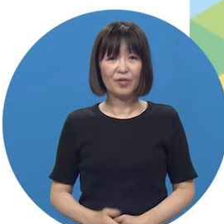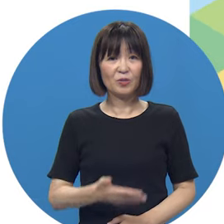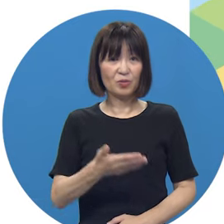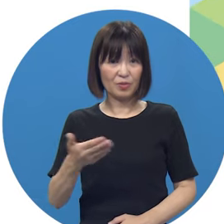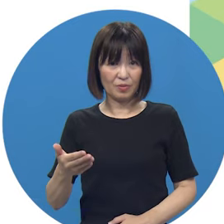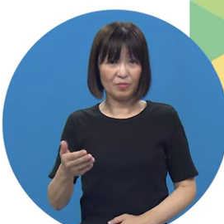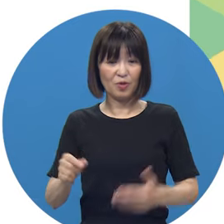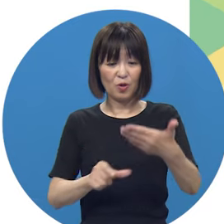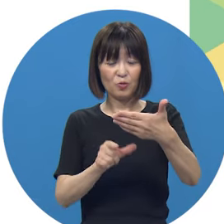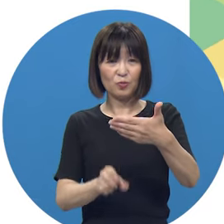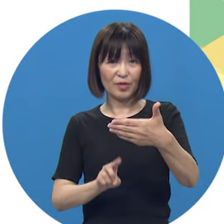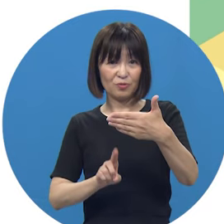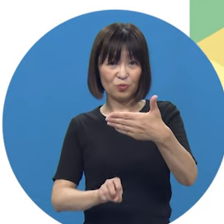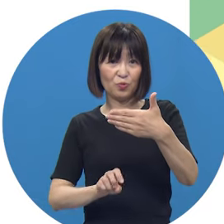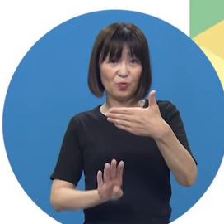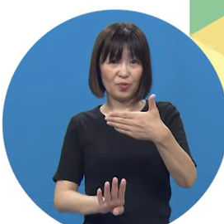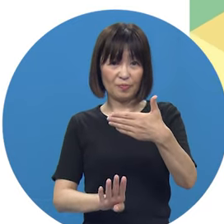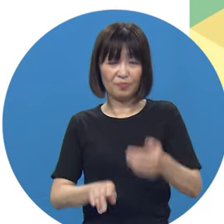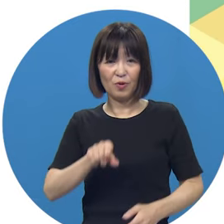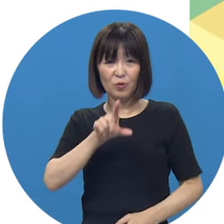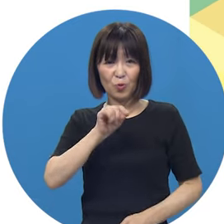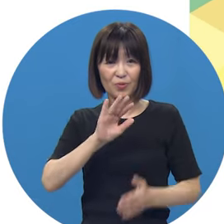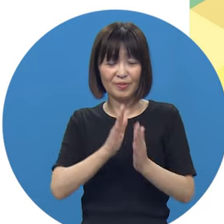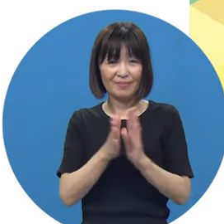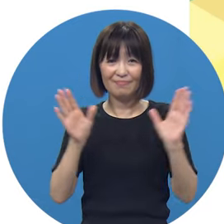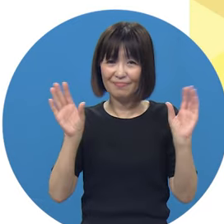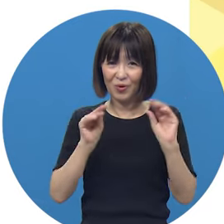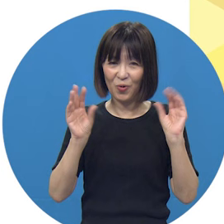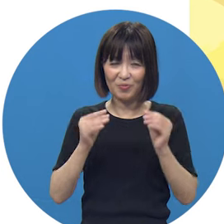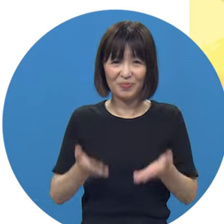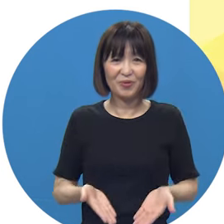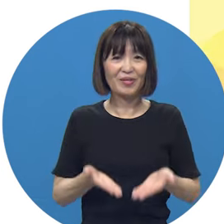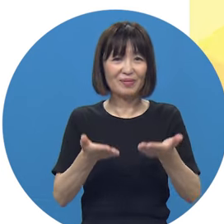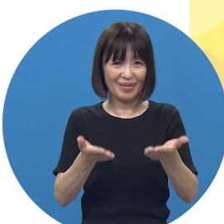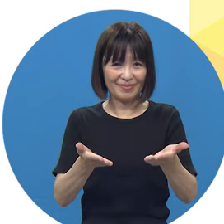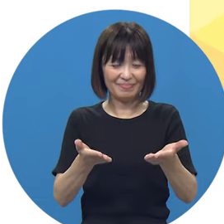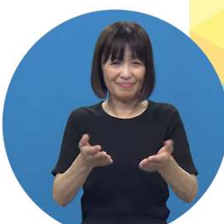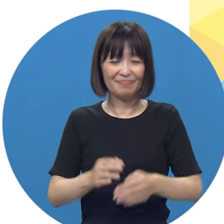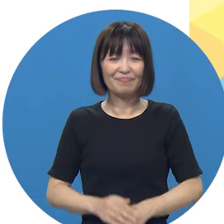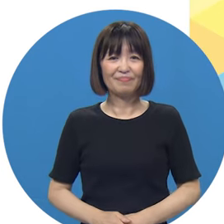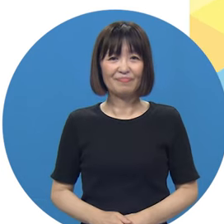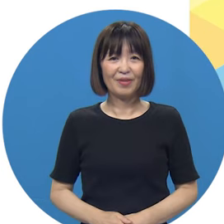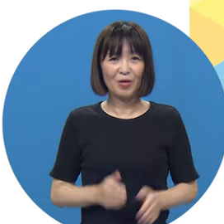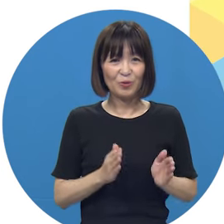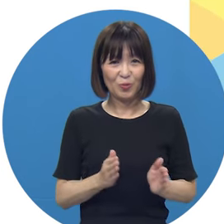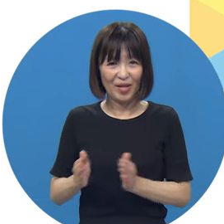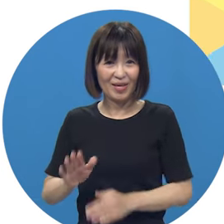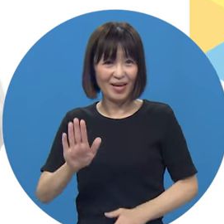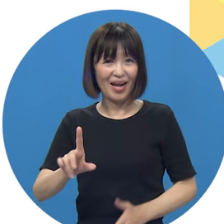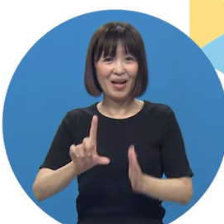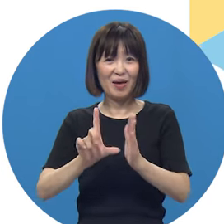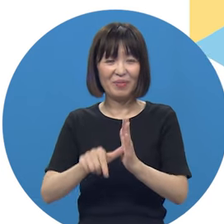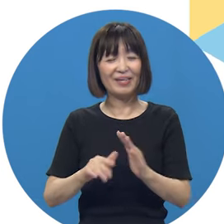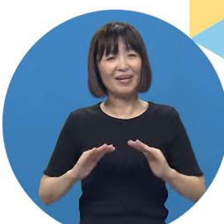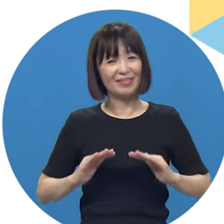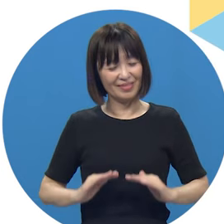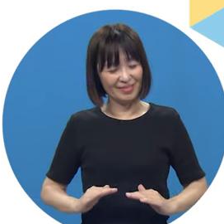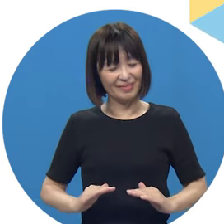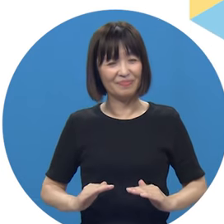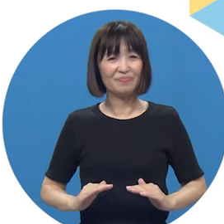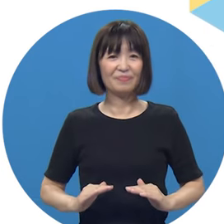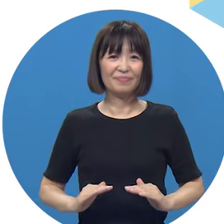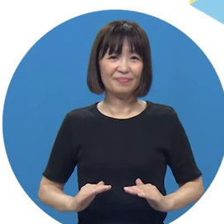次回は9月14日鳥取県の気になるをお伝えします。備えあれば憂いなし。